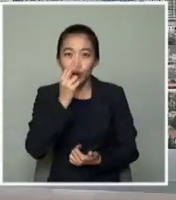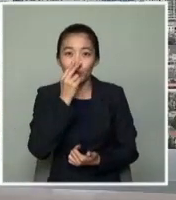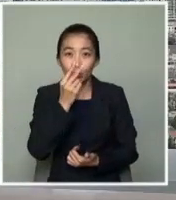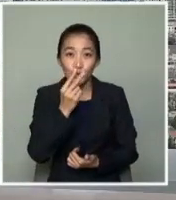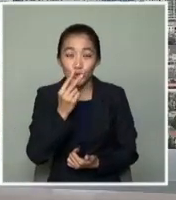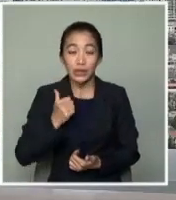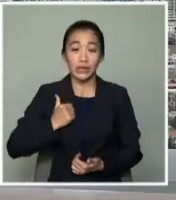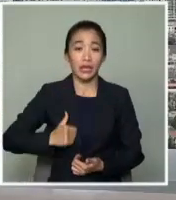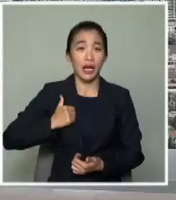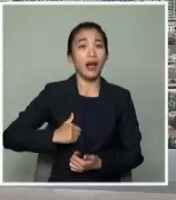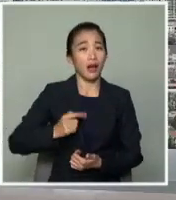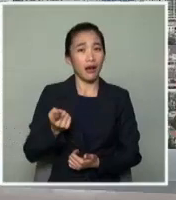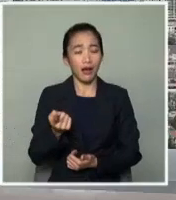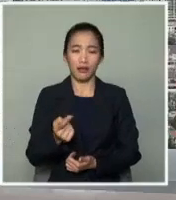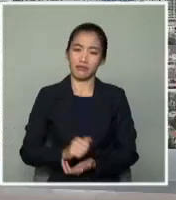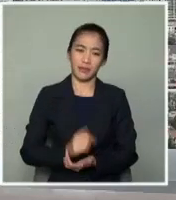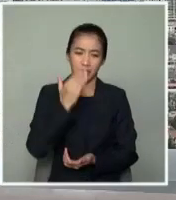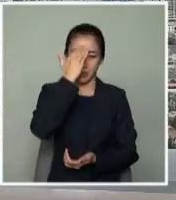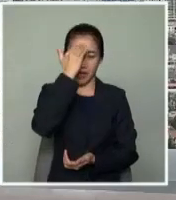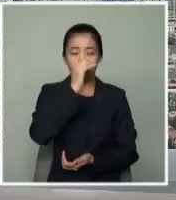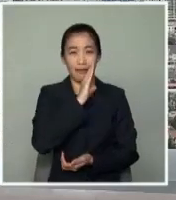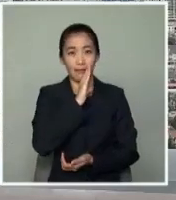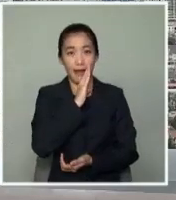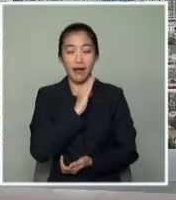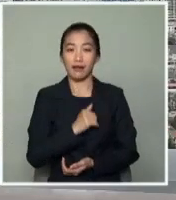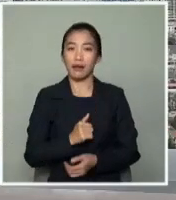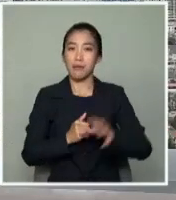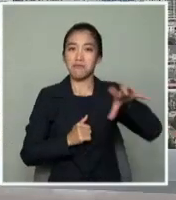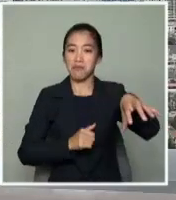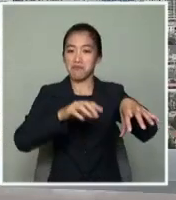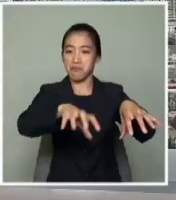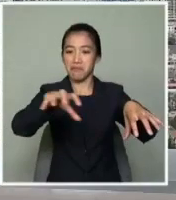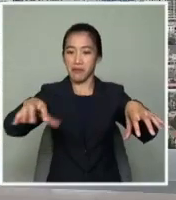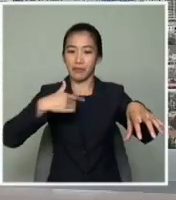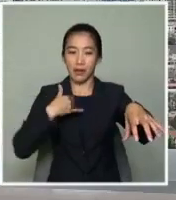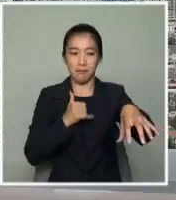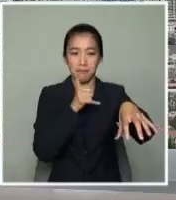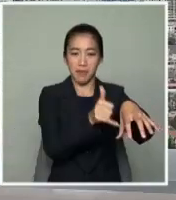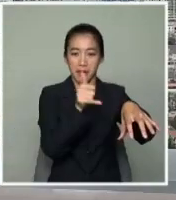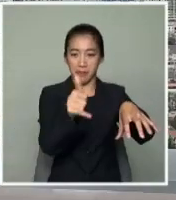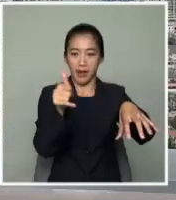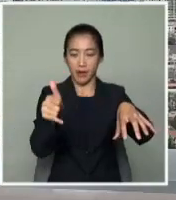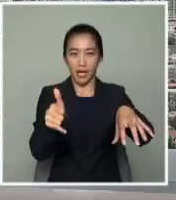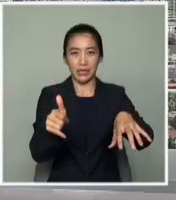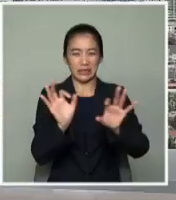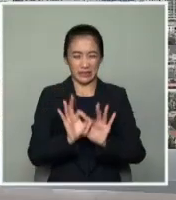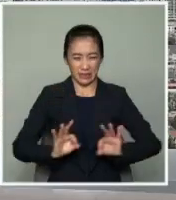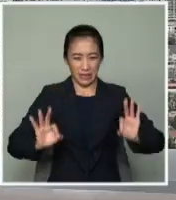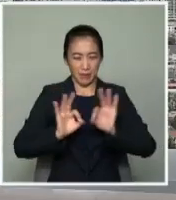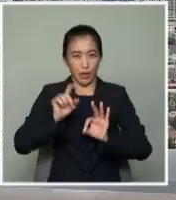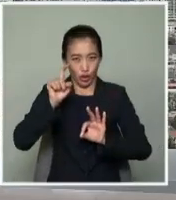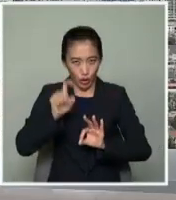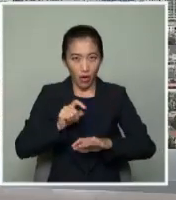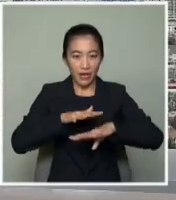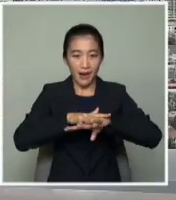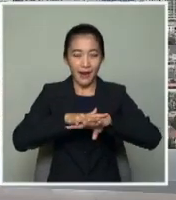พว่าทำไมเราบอกว่าเดินทางไปในสถานที่ไหนแล้วจำเป็นที่จะต้องทำการเช็คอิน ค่ะ ด้วยไทยชนะ